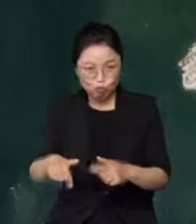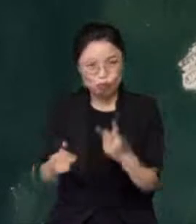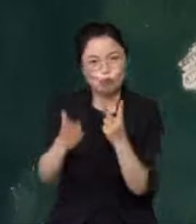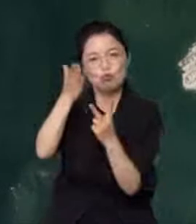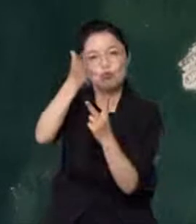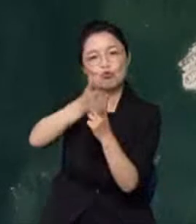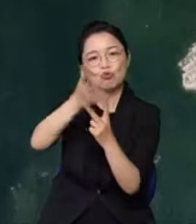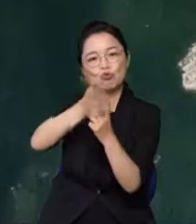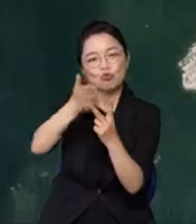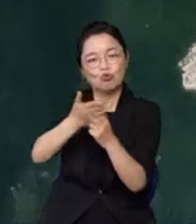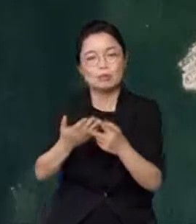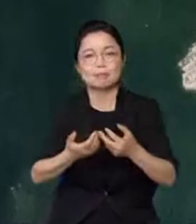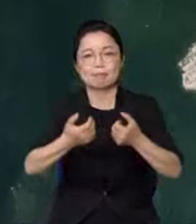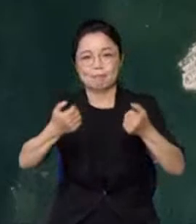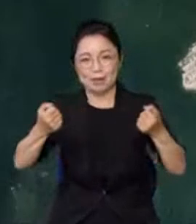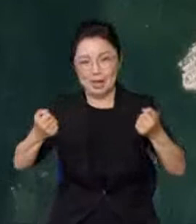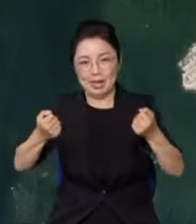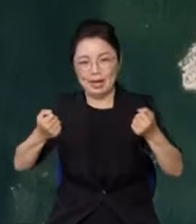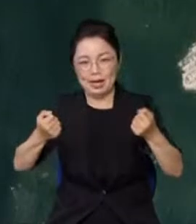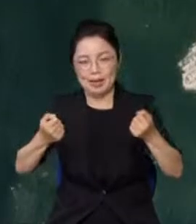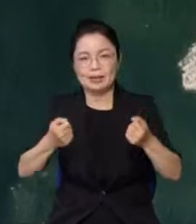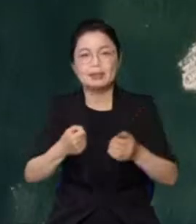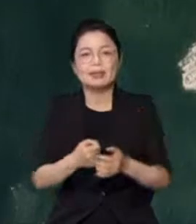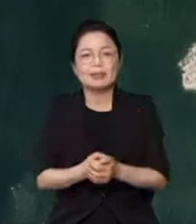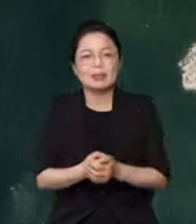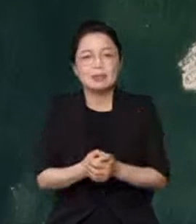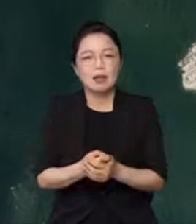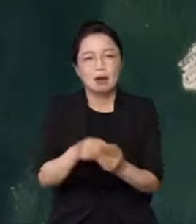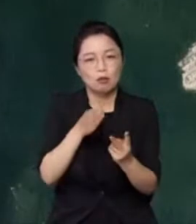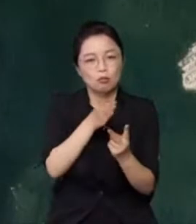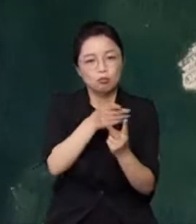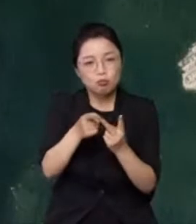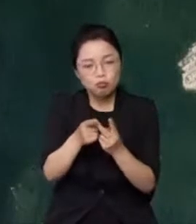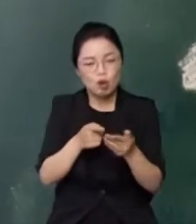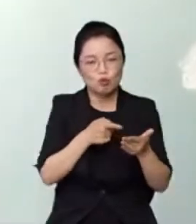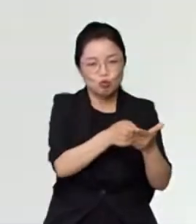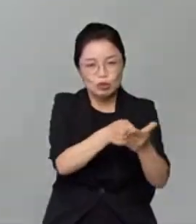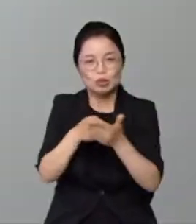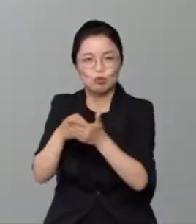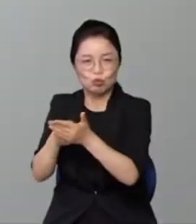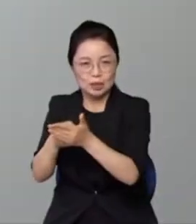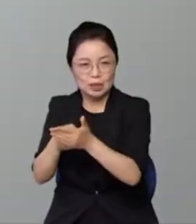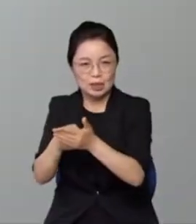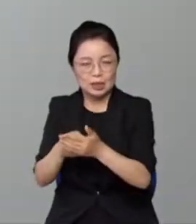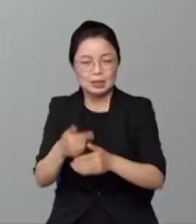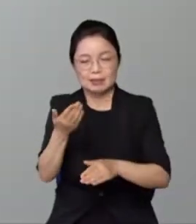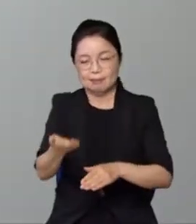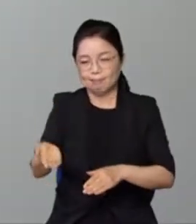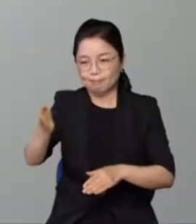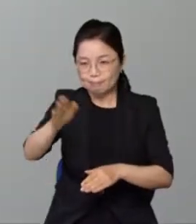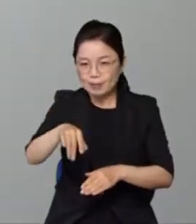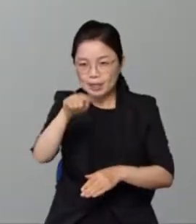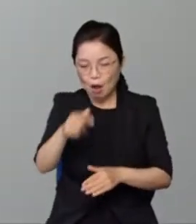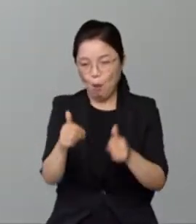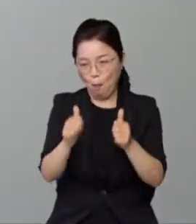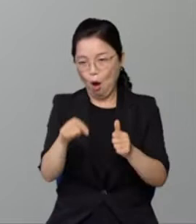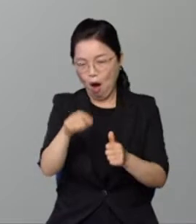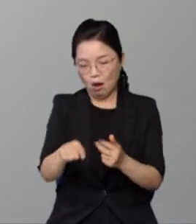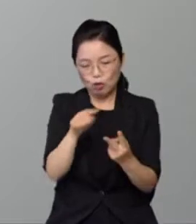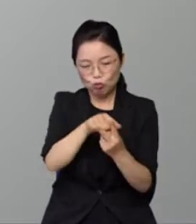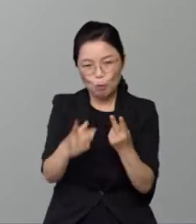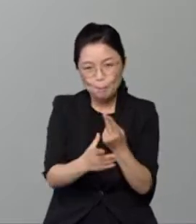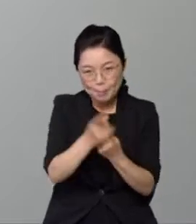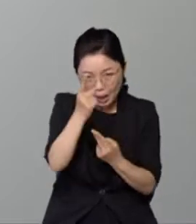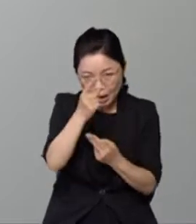문제가 불거지자 대상에서 제외되기 위해 2개로 분리 에 추진했습니다 하지만 재판부는 두 사업은 1 로